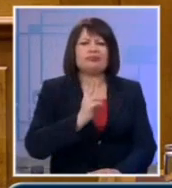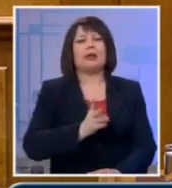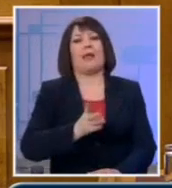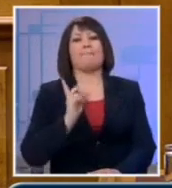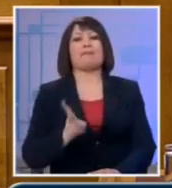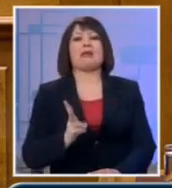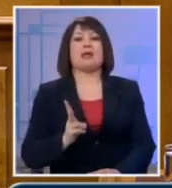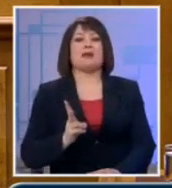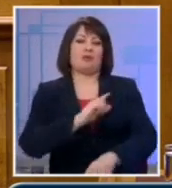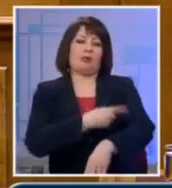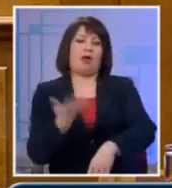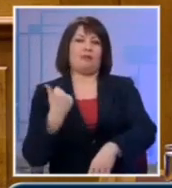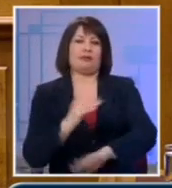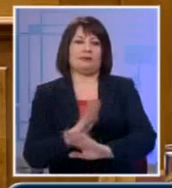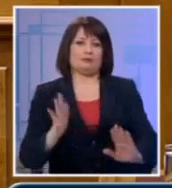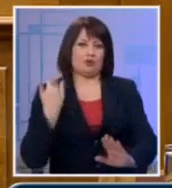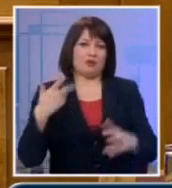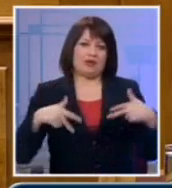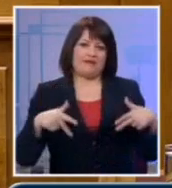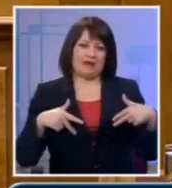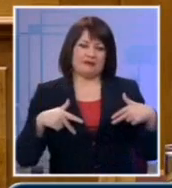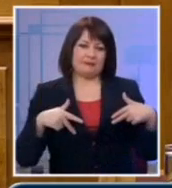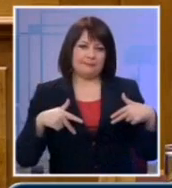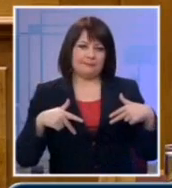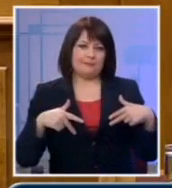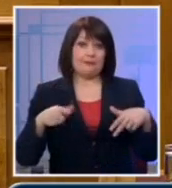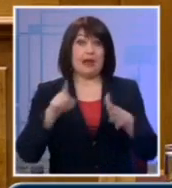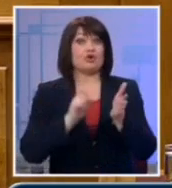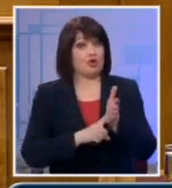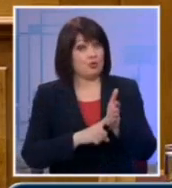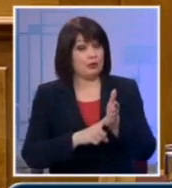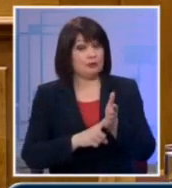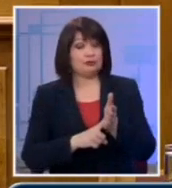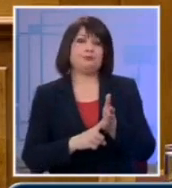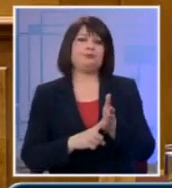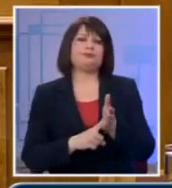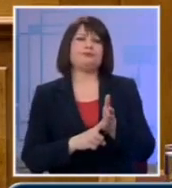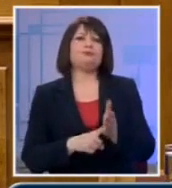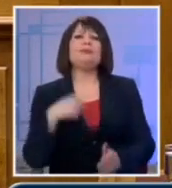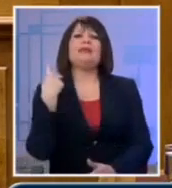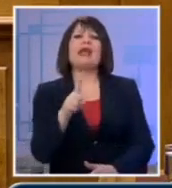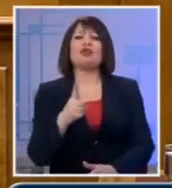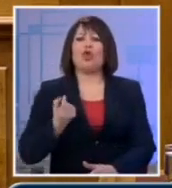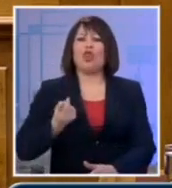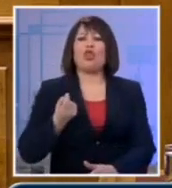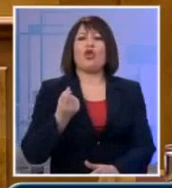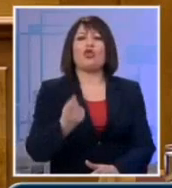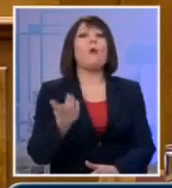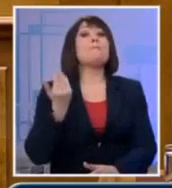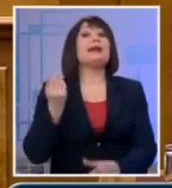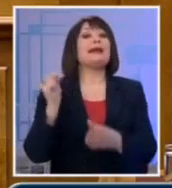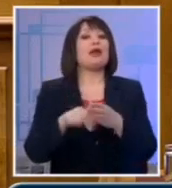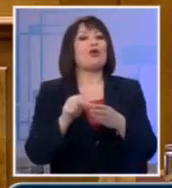η ανικανότητά της. Αφού ακόμα και αυτός ο νόμος για τις 100 δόσεις που φέρατε